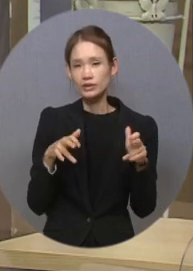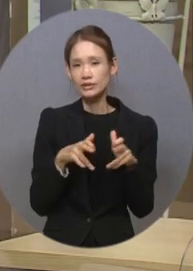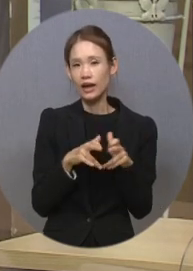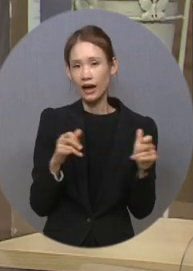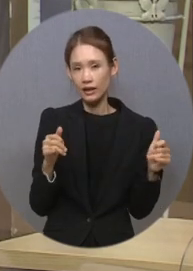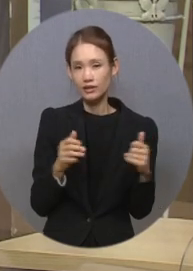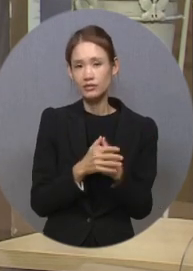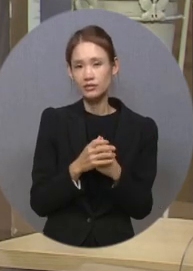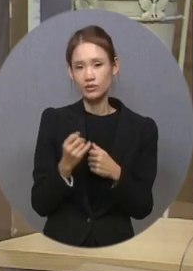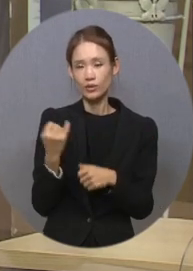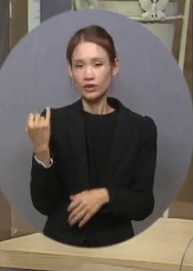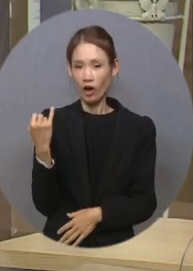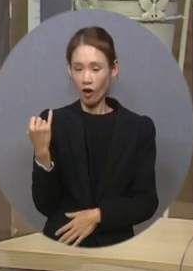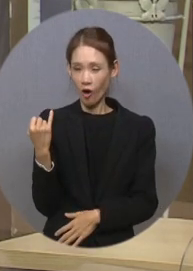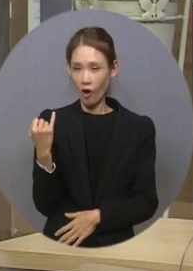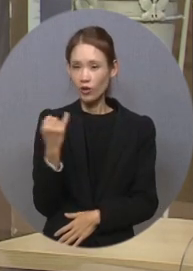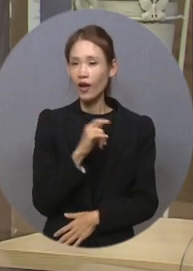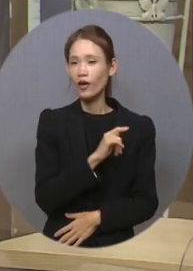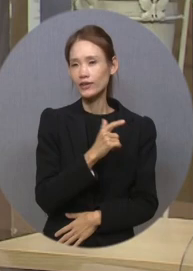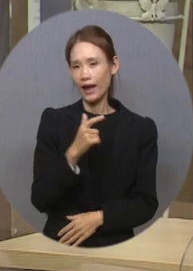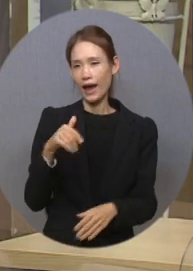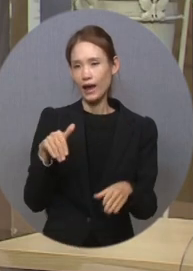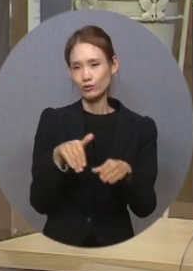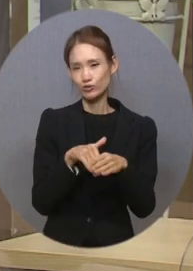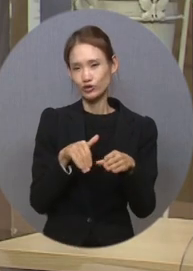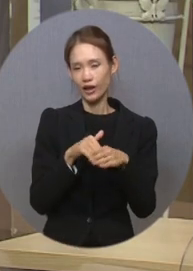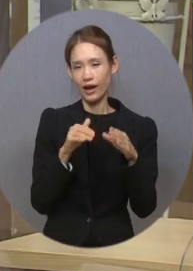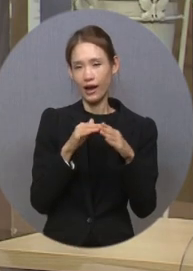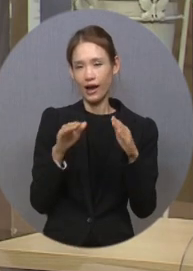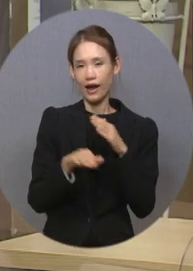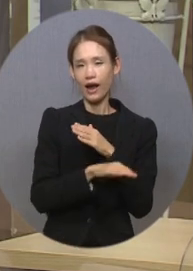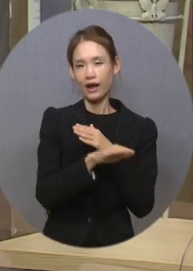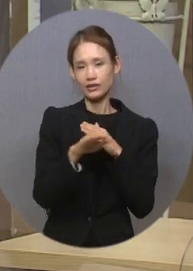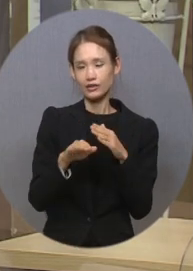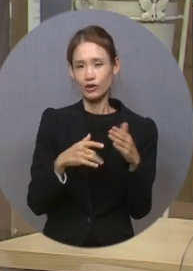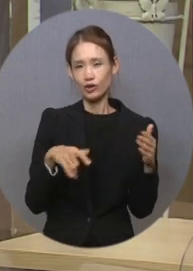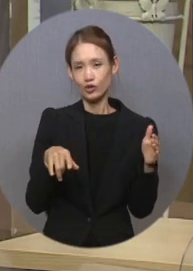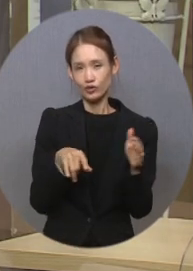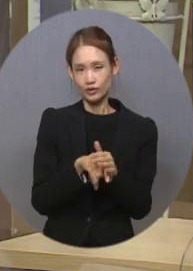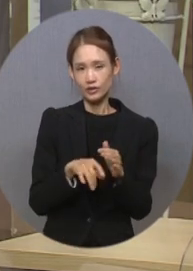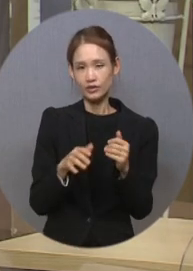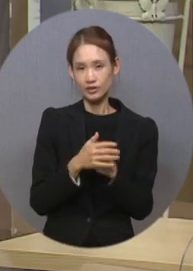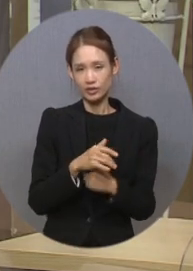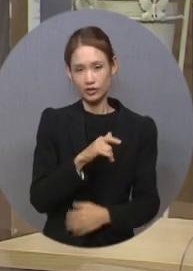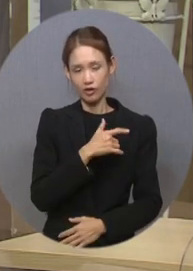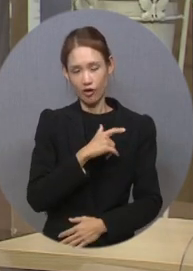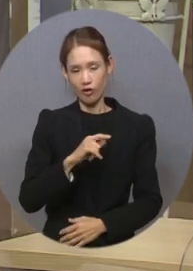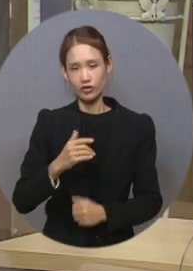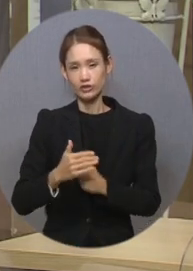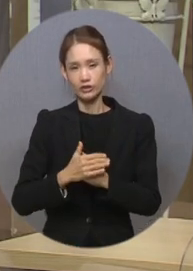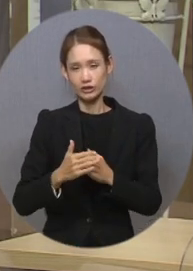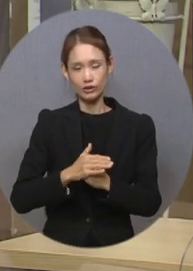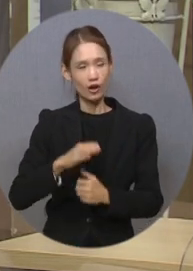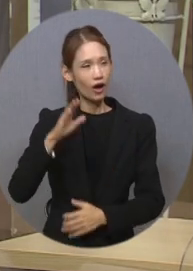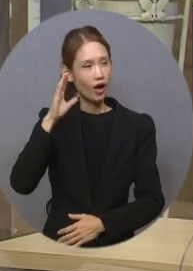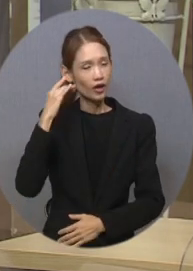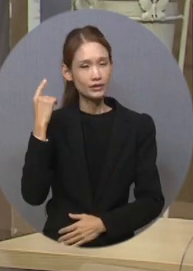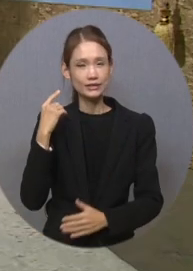아니라 여성이라든지 또 이런 다문화 가정을 위해서도 여러 많은 지원들을 하고 계신다고 제가